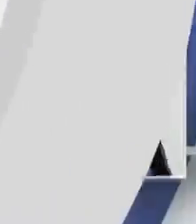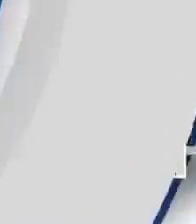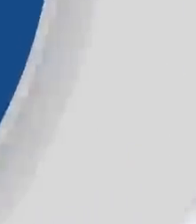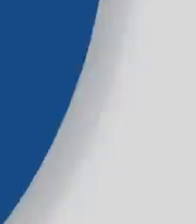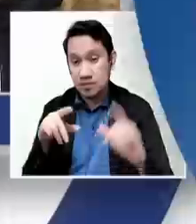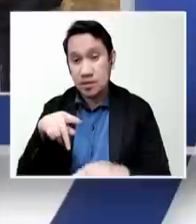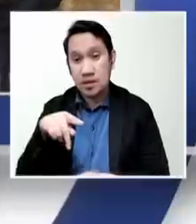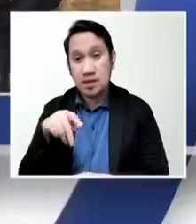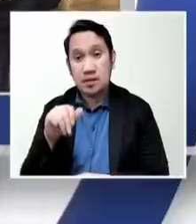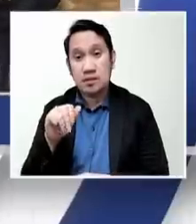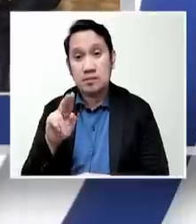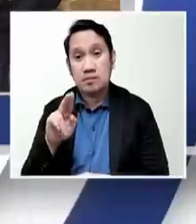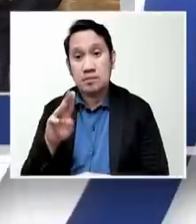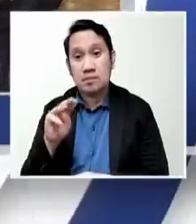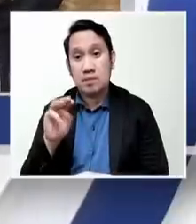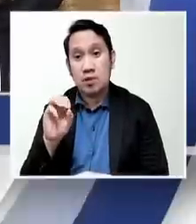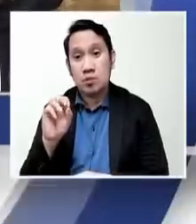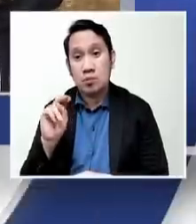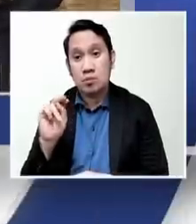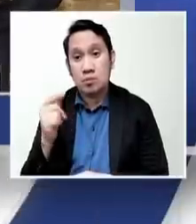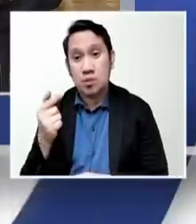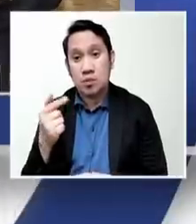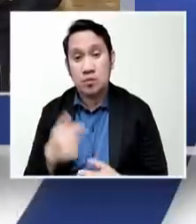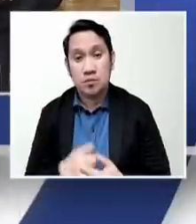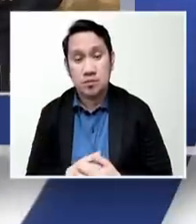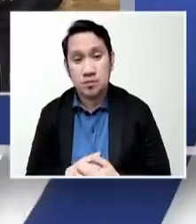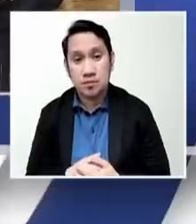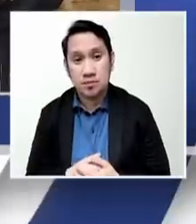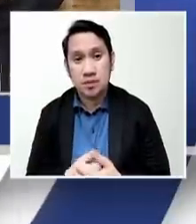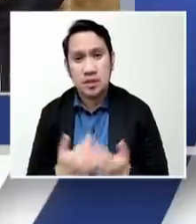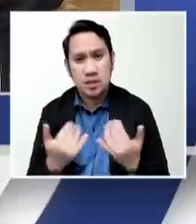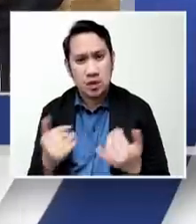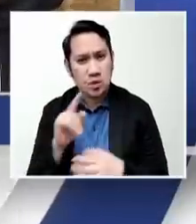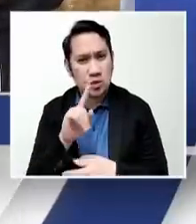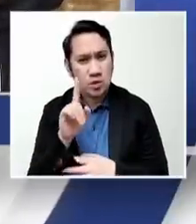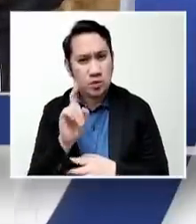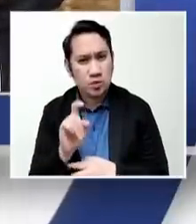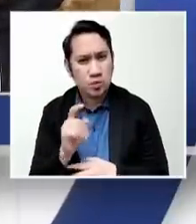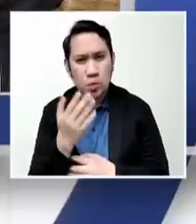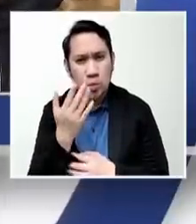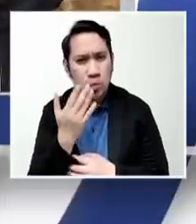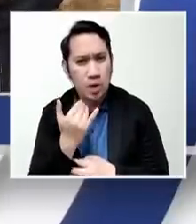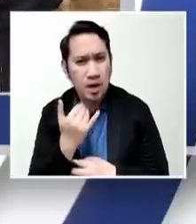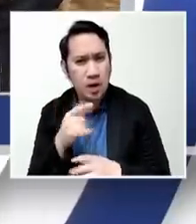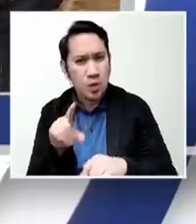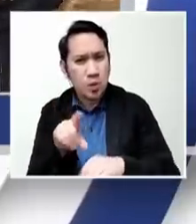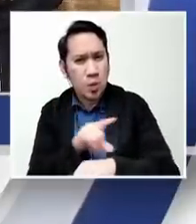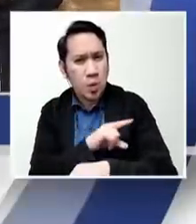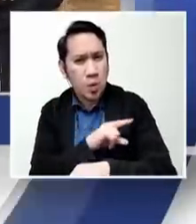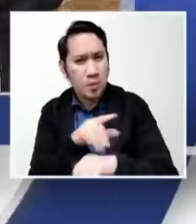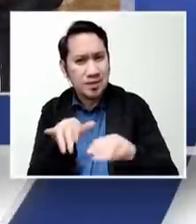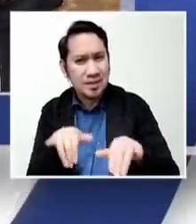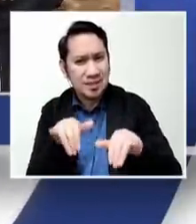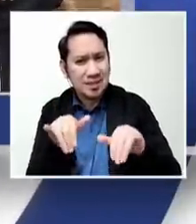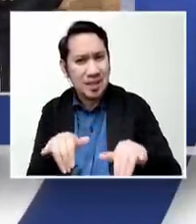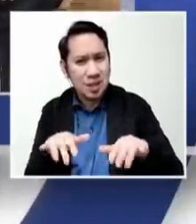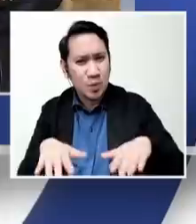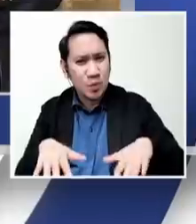nagpapatrol si Rafi. So Rafi, bakit daw matatagalan pa yung baha bago ito